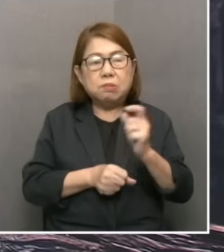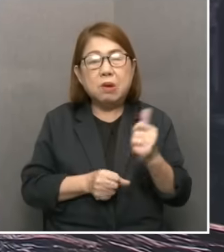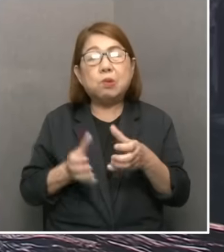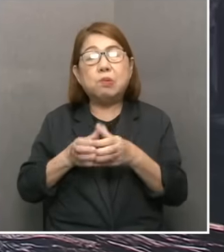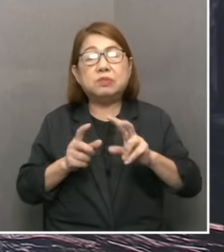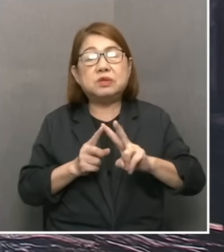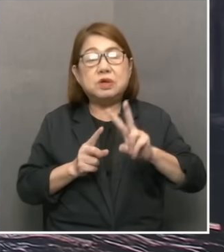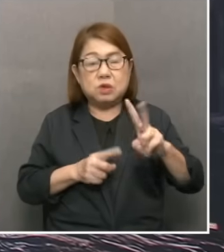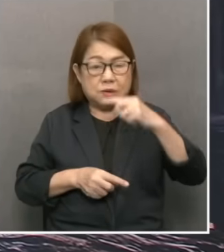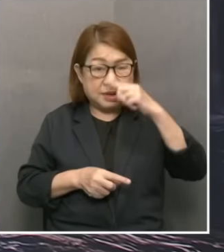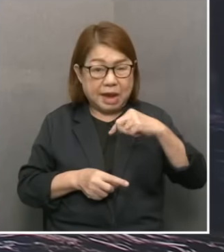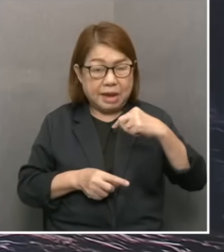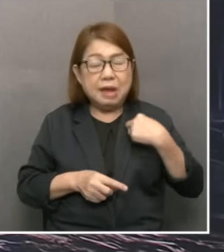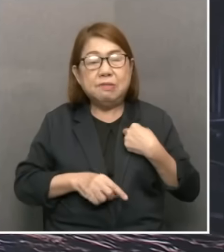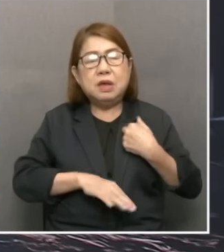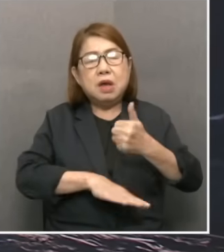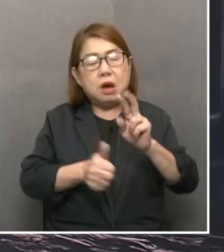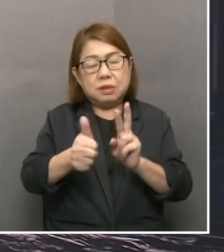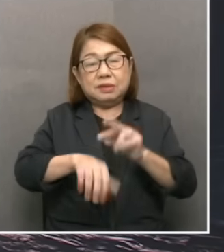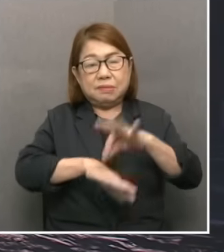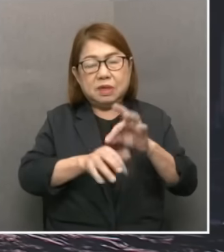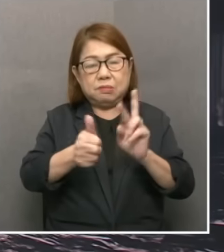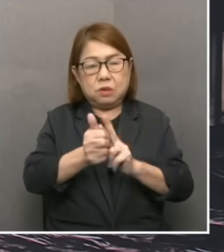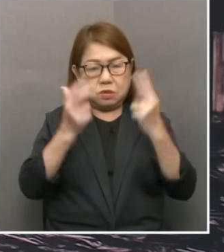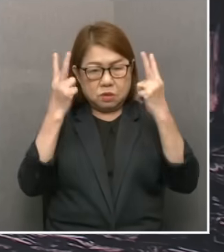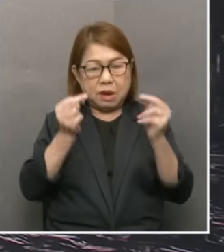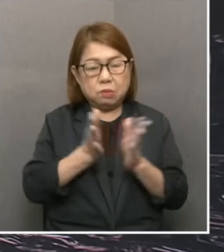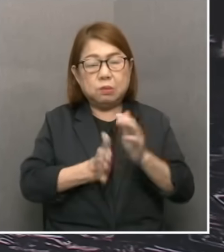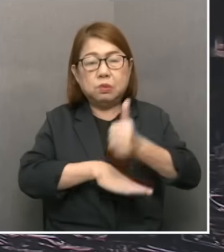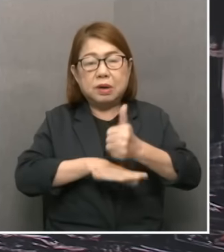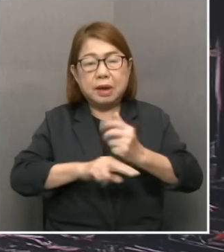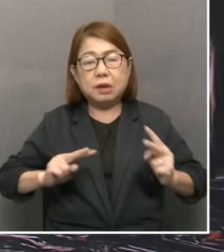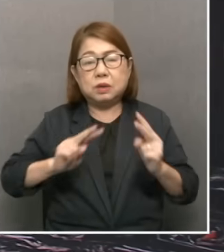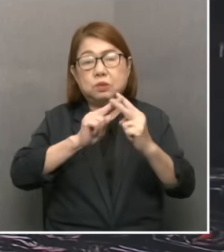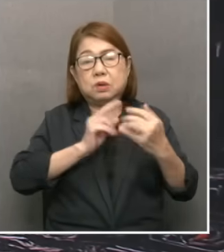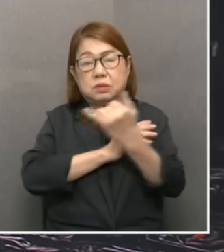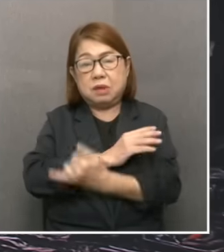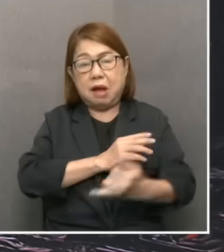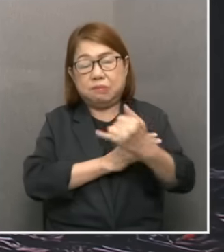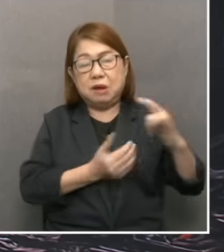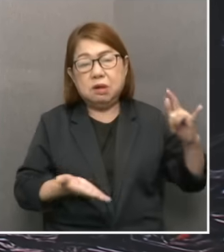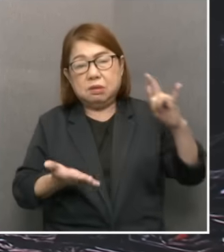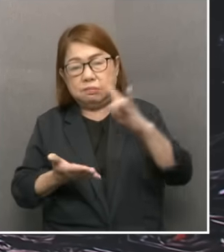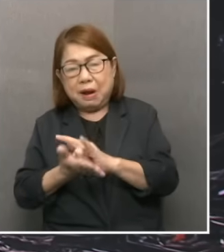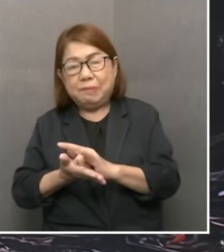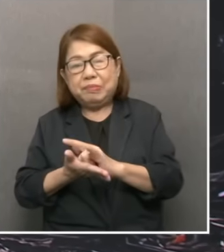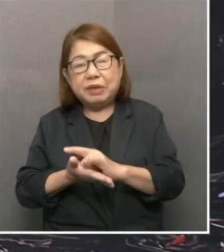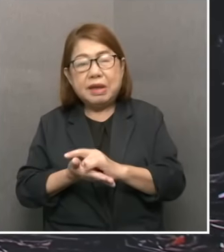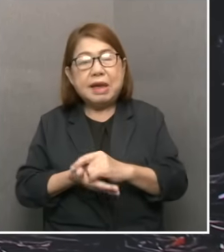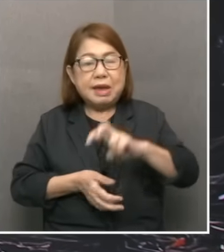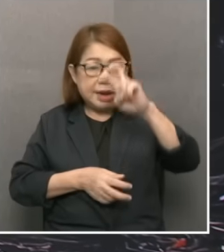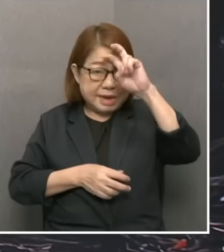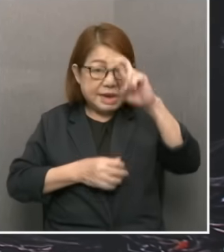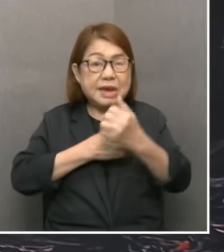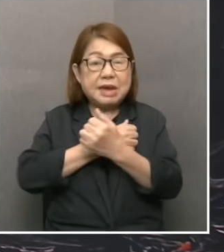ท่านปานปรีพหิทธานุกรรองนายกรัฐมนตรีและรัฐมนตรีว่าการกระทรวงต่างประเทศซึ่งเดินทางไปยังกาตารและอียิปต์เพราะว่า 2ประเทศ